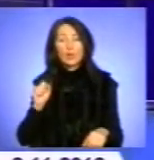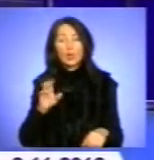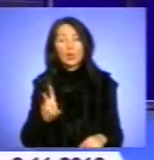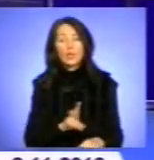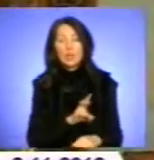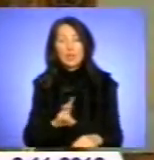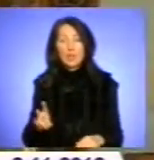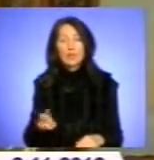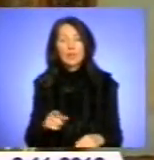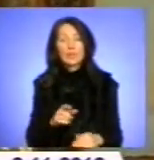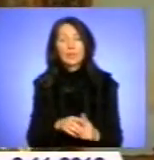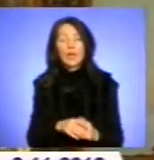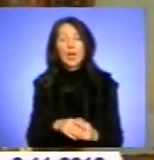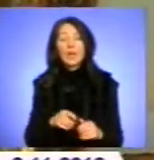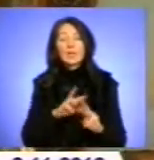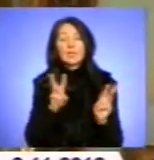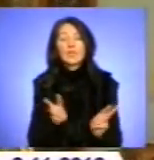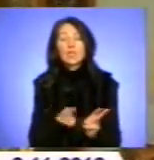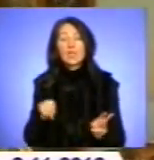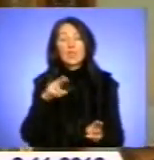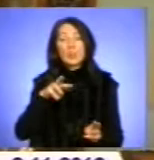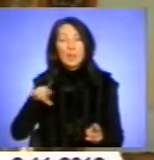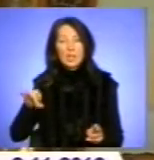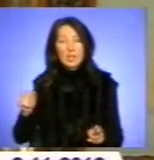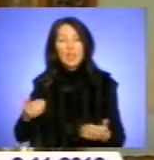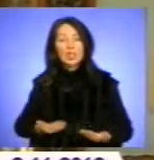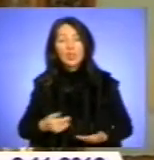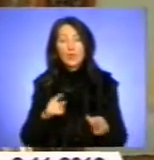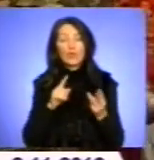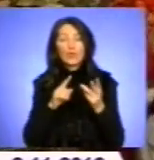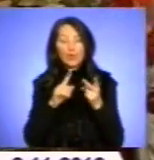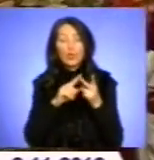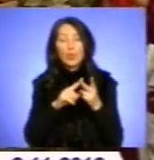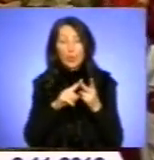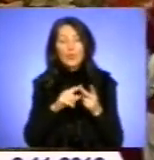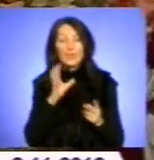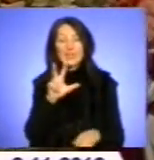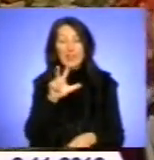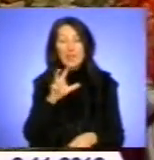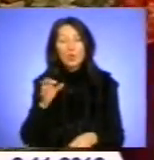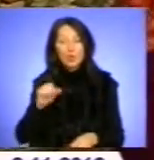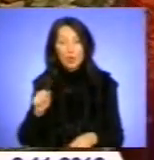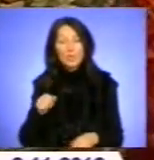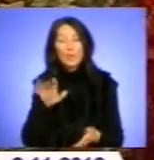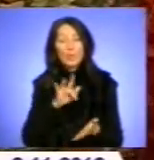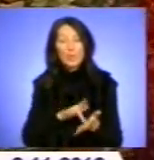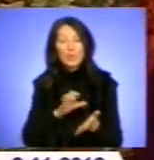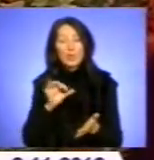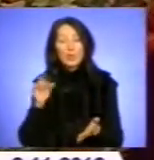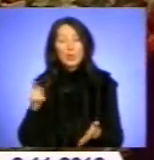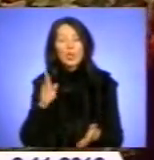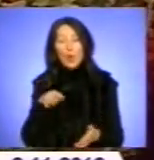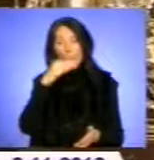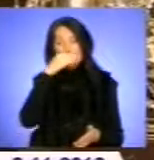Лисак. Святий Дмитрій жив у другій половині 3-го століття у місті Солуні, де його батько був високим цісарським